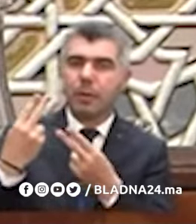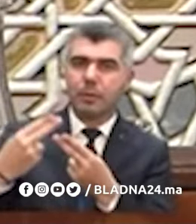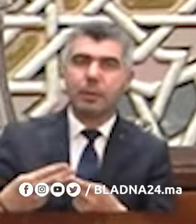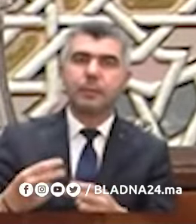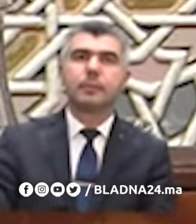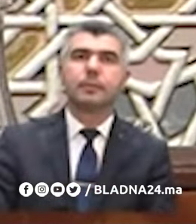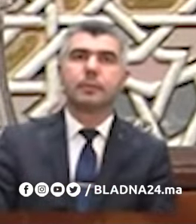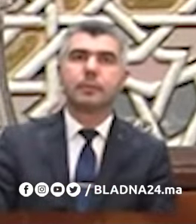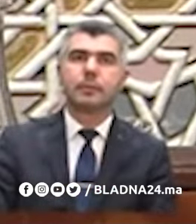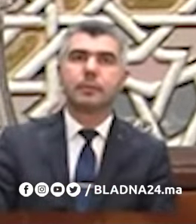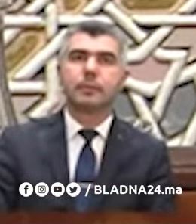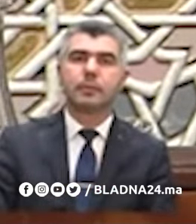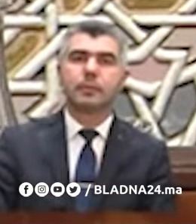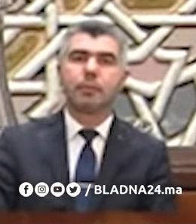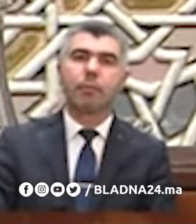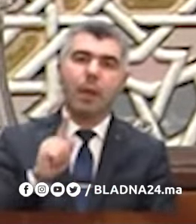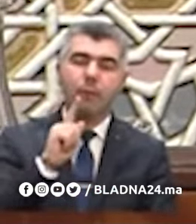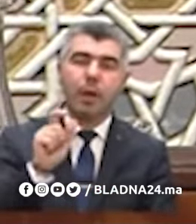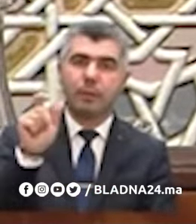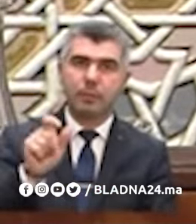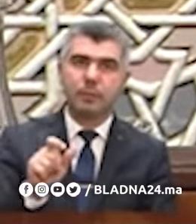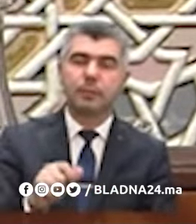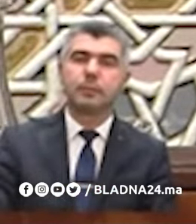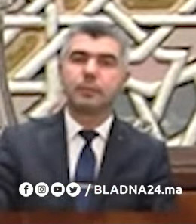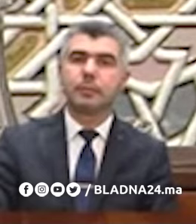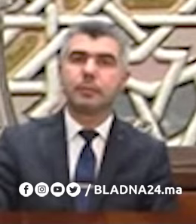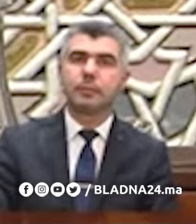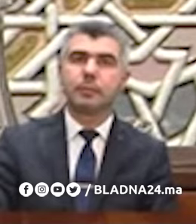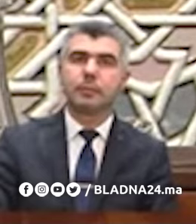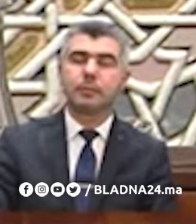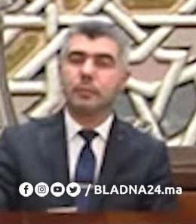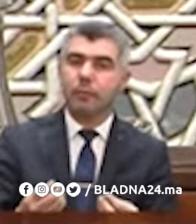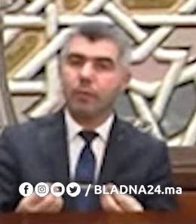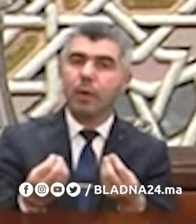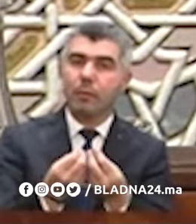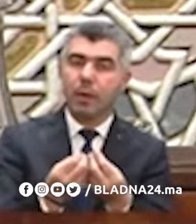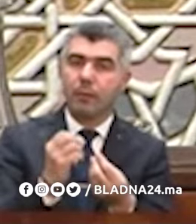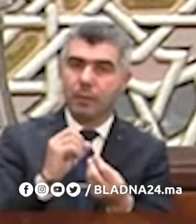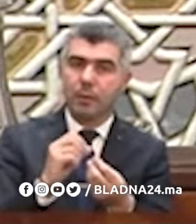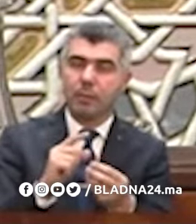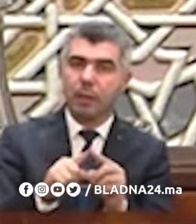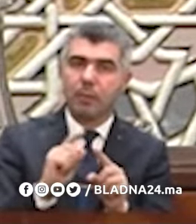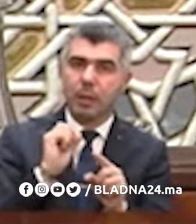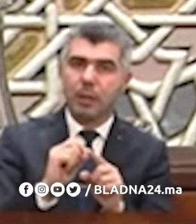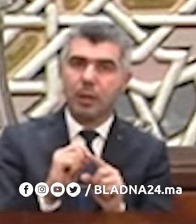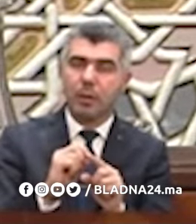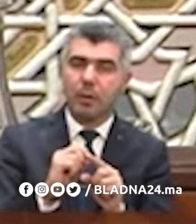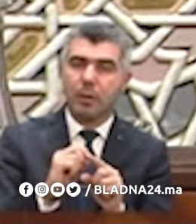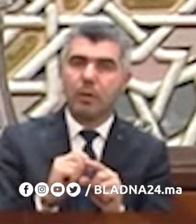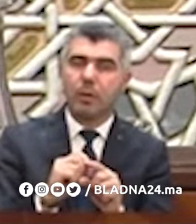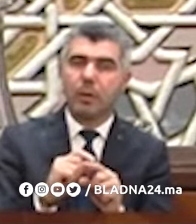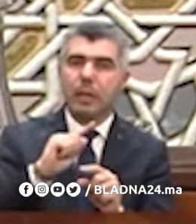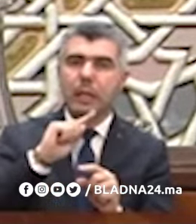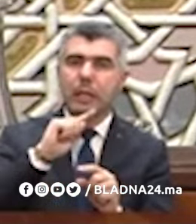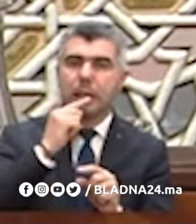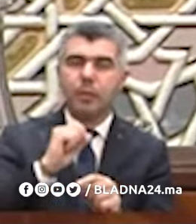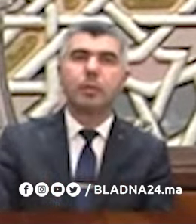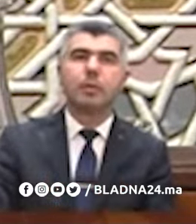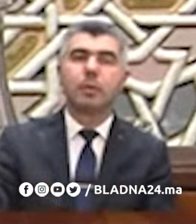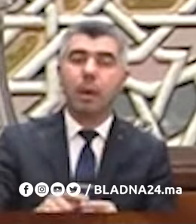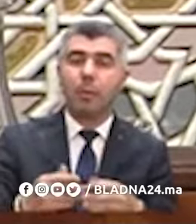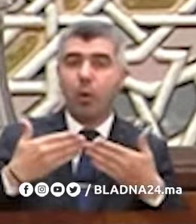اكدت السيده ريم شباط بانها تنتمي الى هذا الحزب الاف اف دي، يعني جبهه القوى الديمقراطيه، اللي ما كتطالب